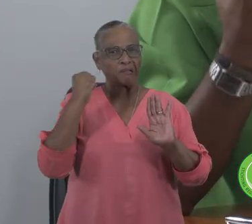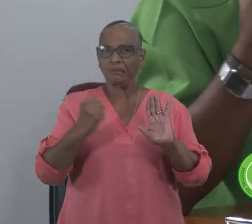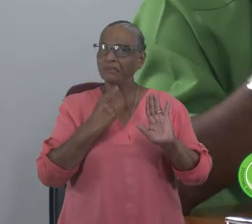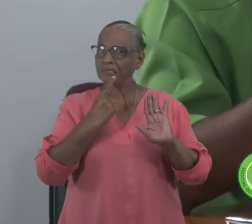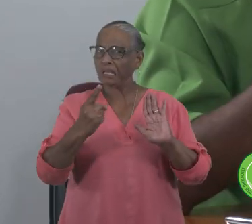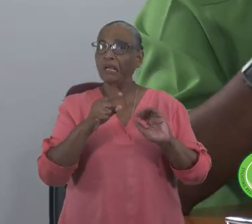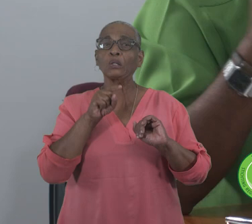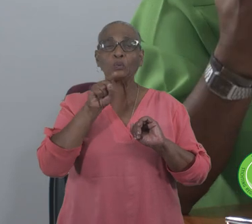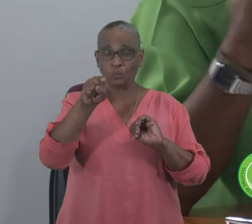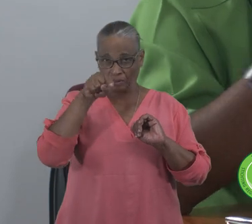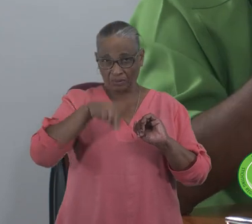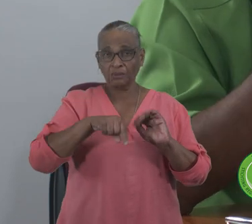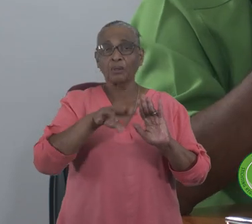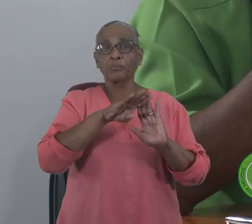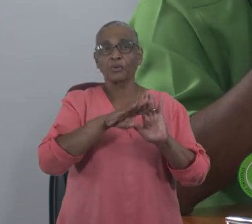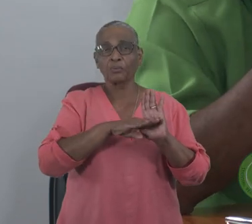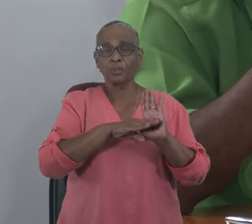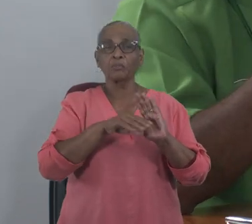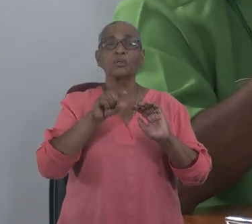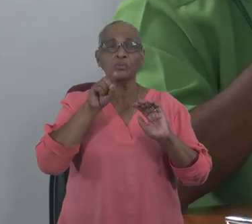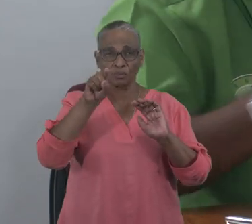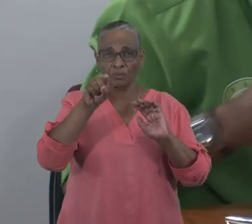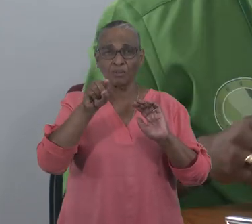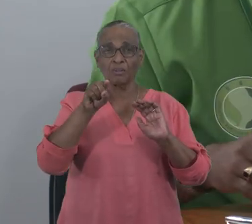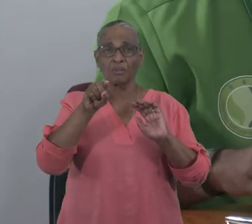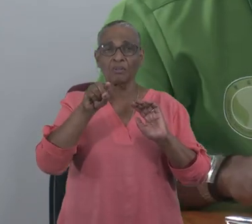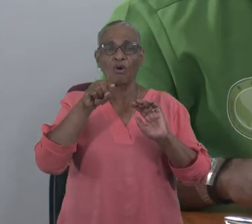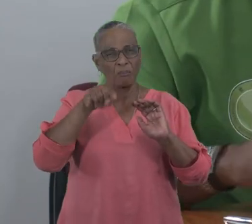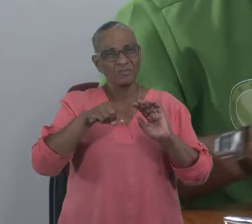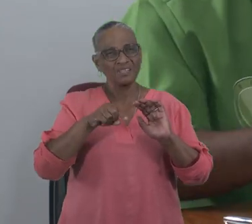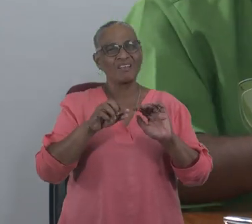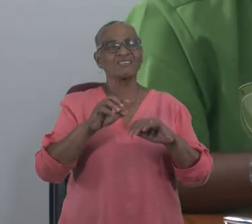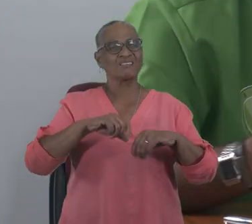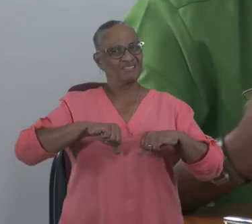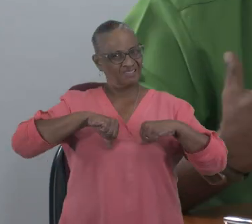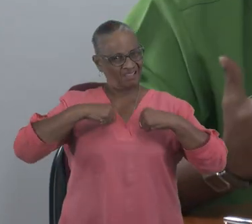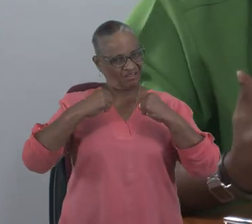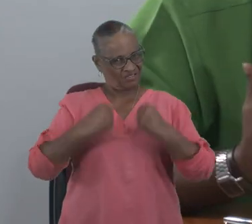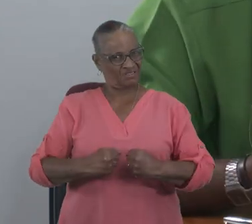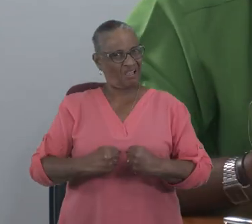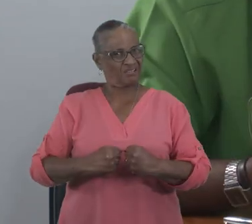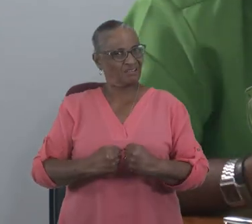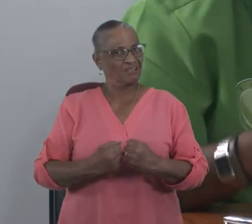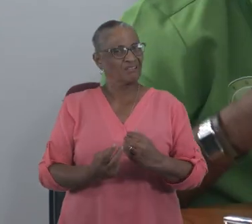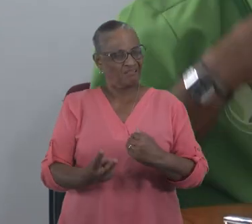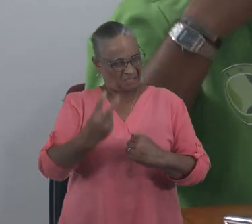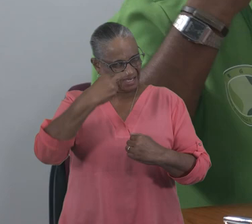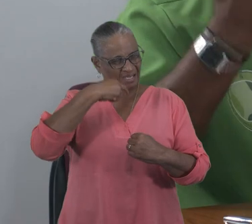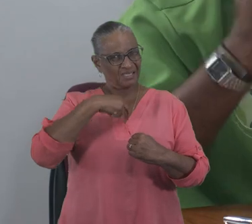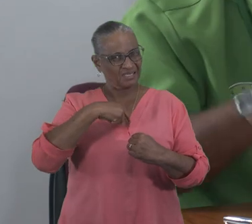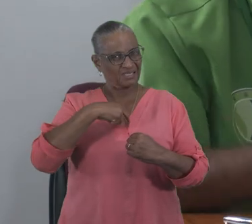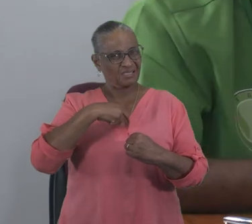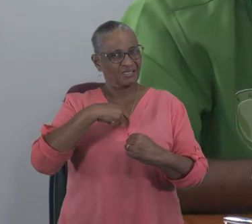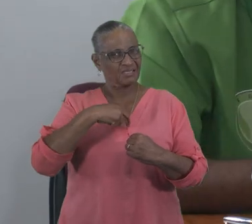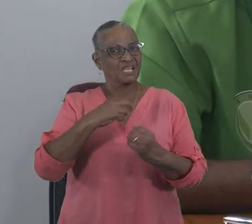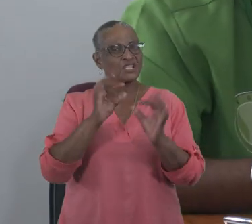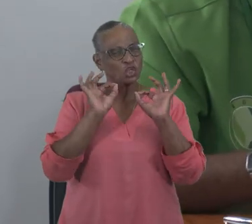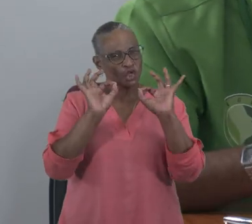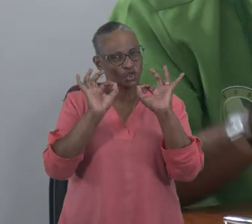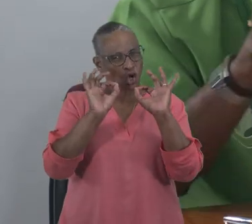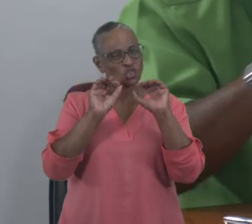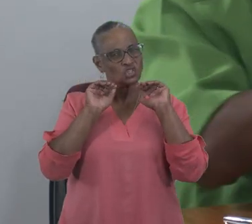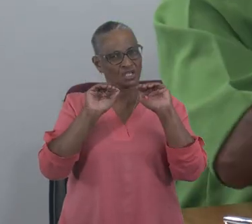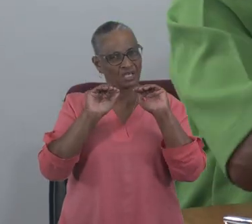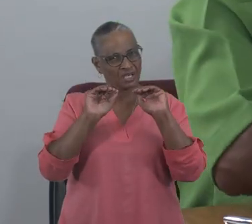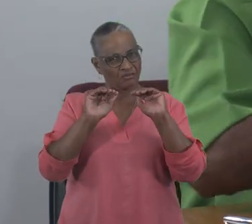samitak altijd. Sana Adulfa programma die zie. Adulna eigenlijk voor mijn kutin zelfstandig, voor giltje inzicht.